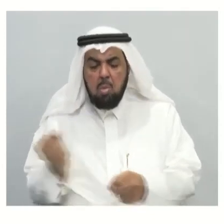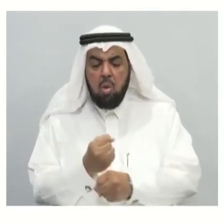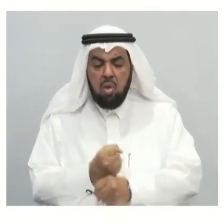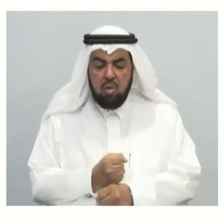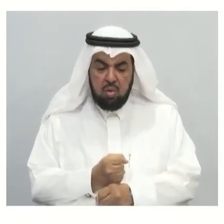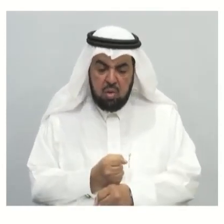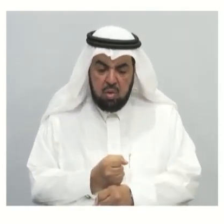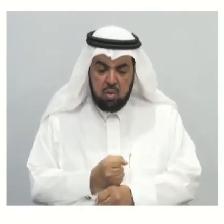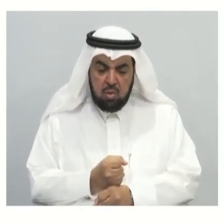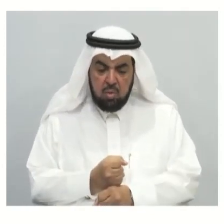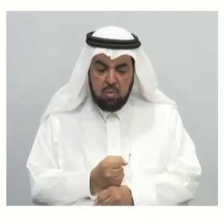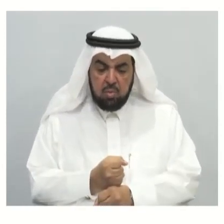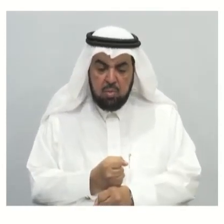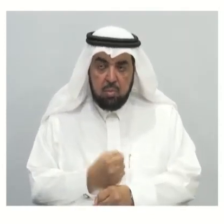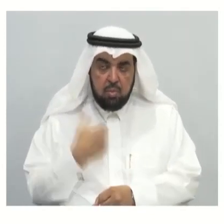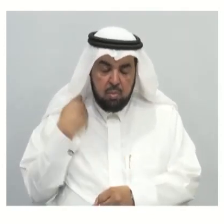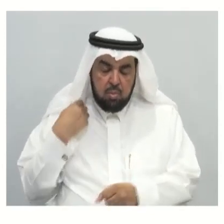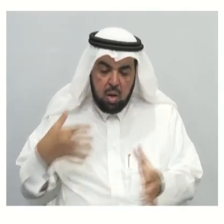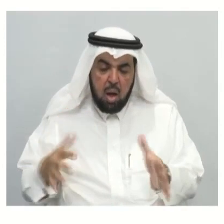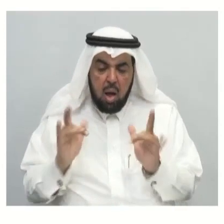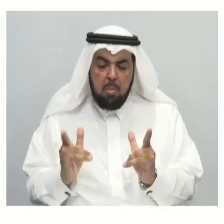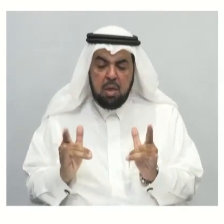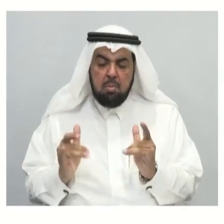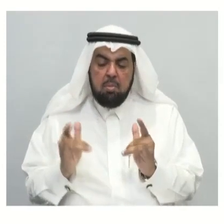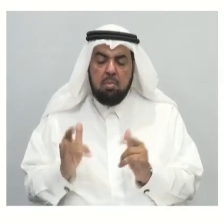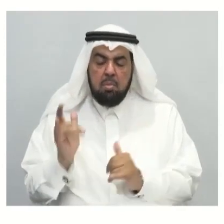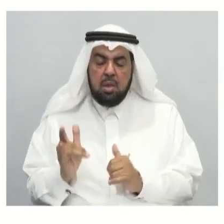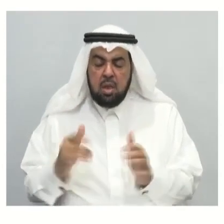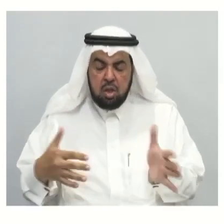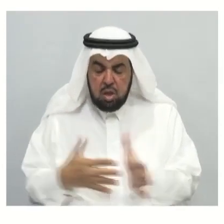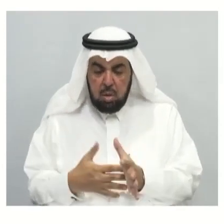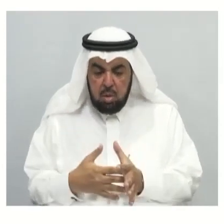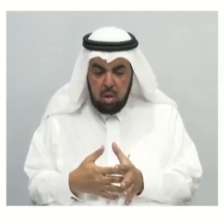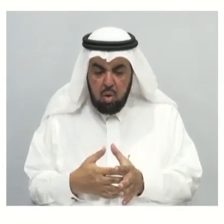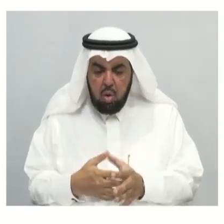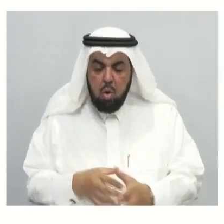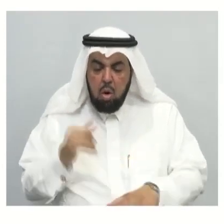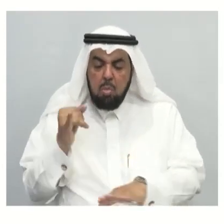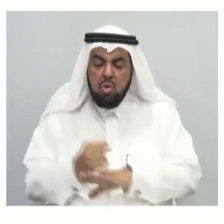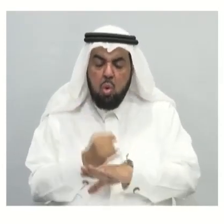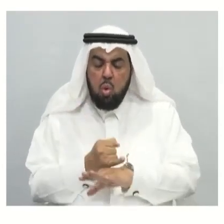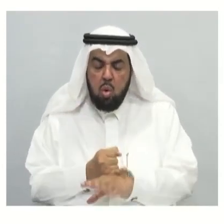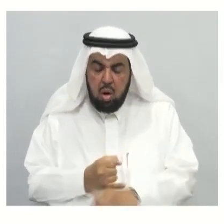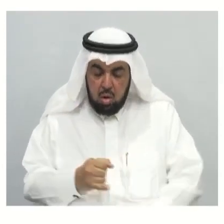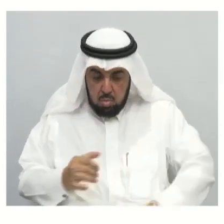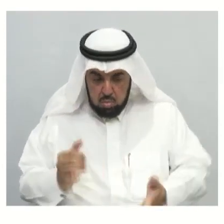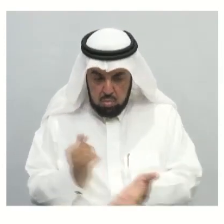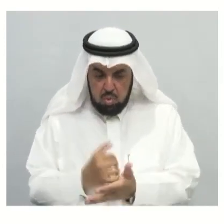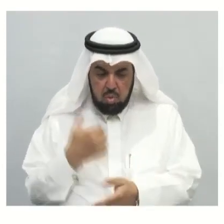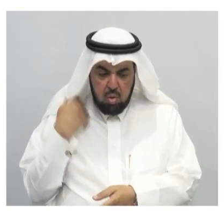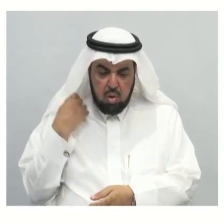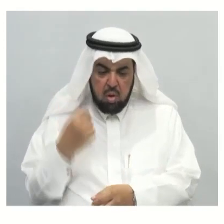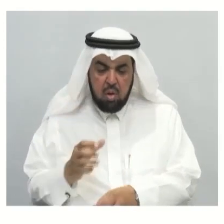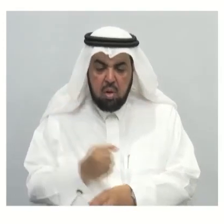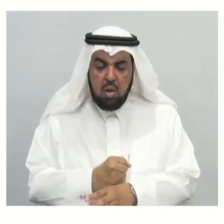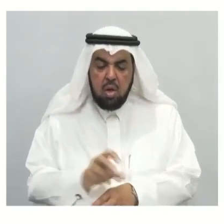من الموظفين ومجلس الجامعه ماذا يفعل مجلس الجامعه